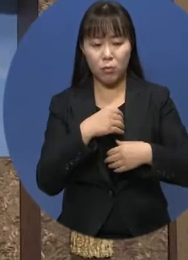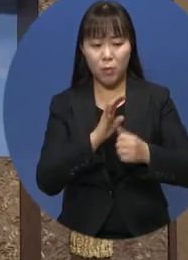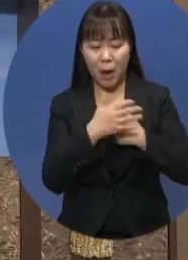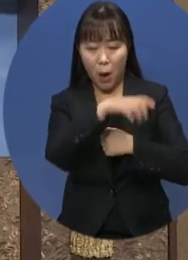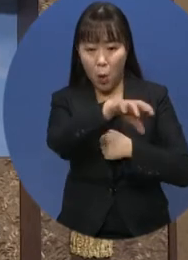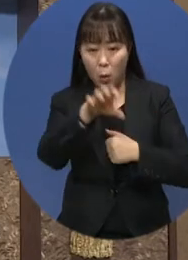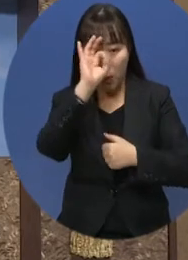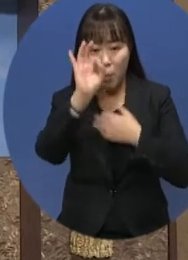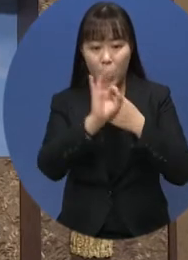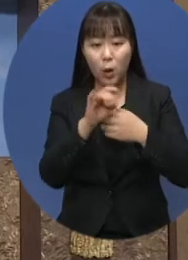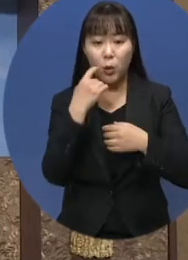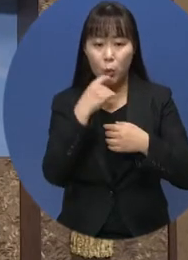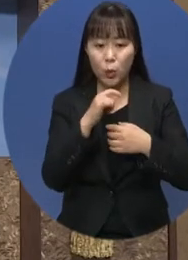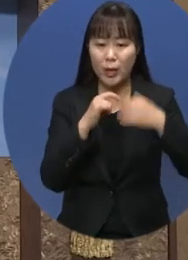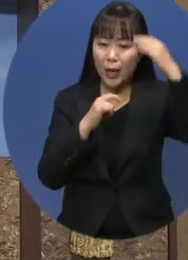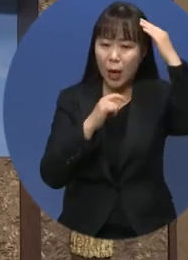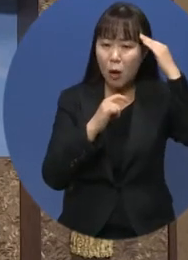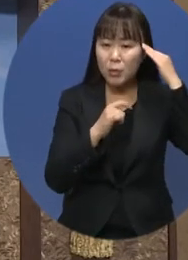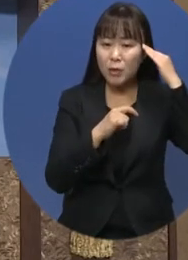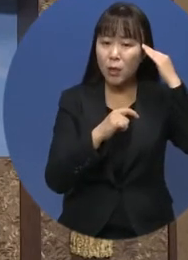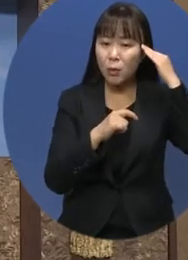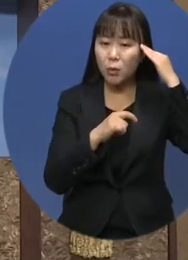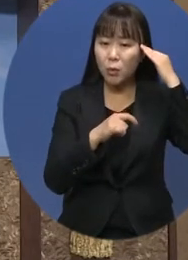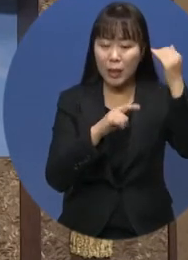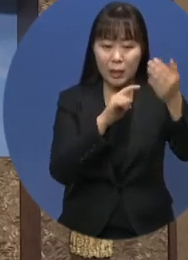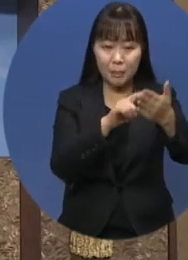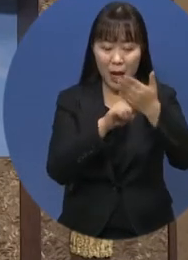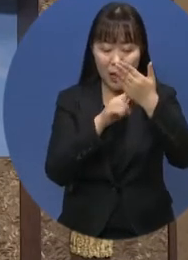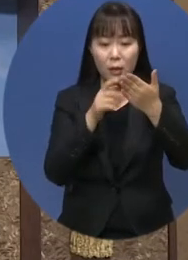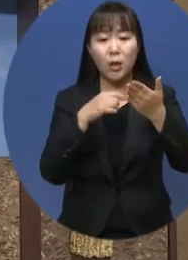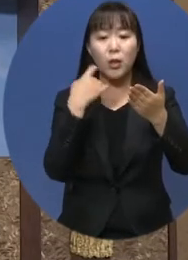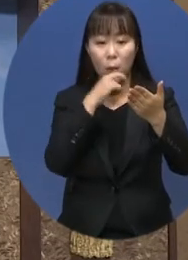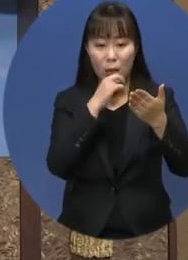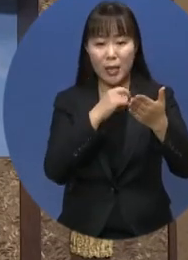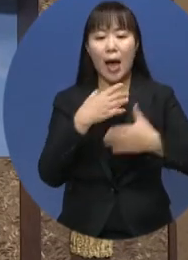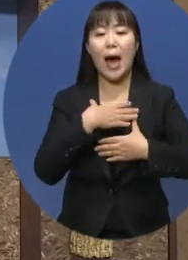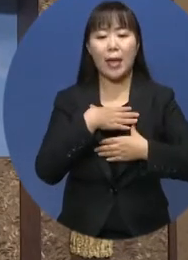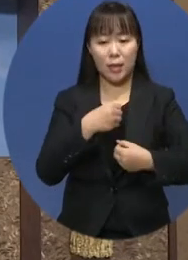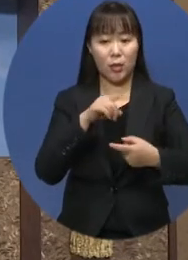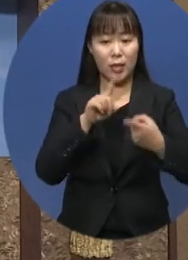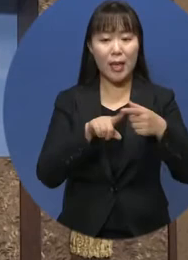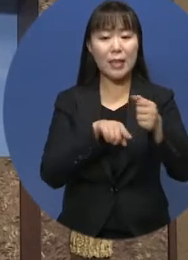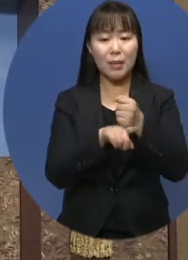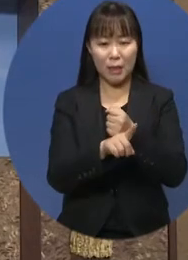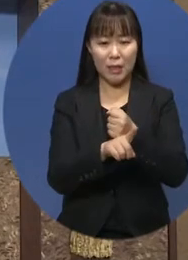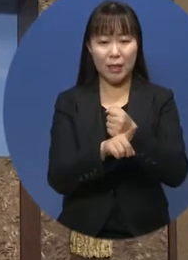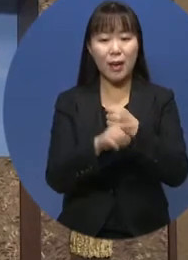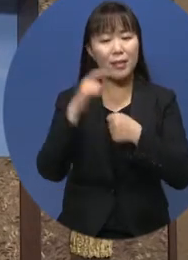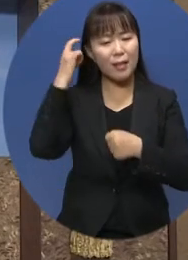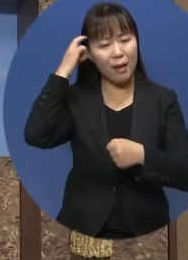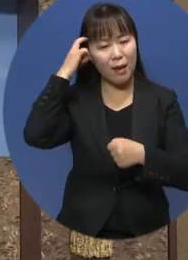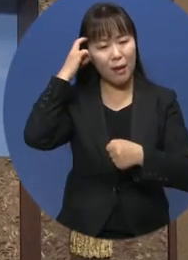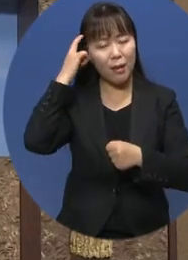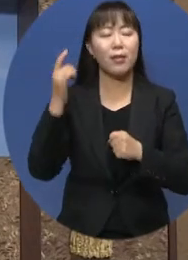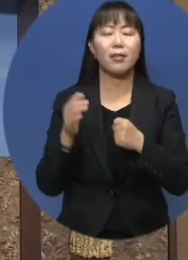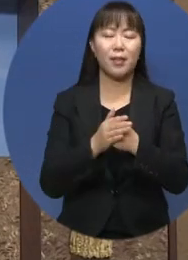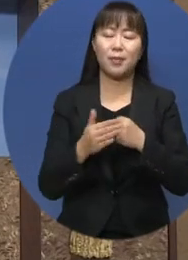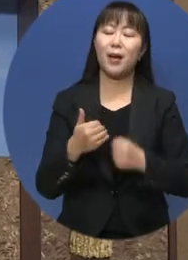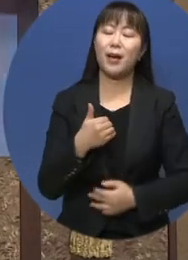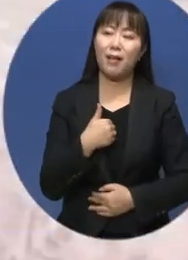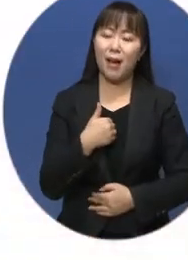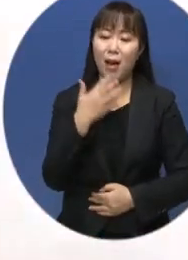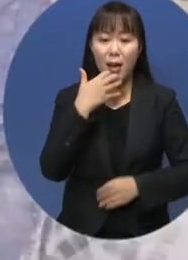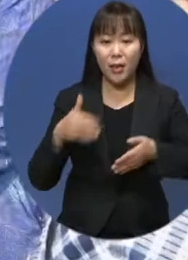노란색과 검은색으로 많은 표시를 해 두었는데 이 노란색은 안전을 전 의미 한다고 생각해요 예 그래서 제가